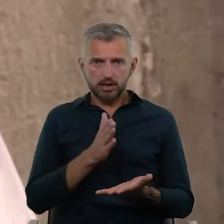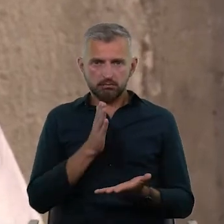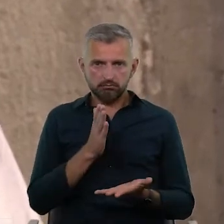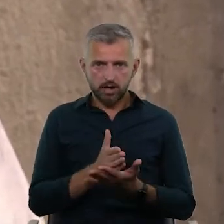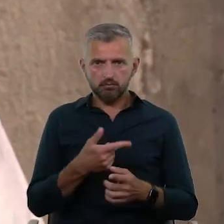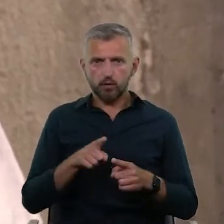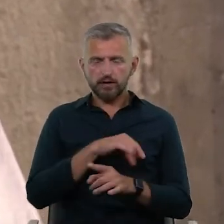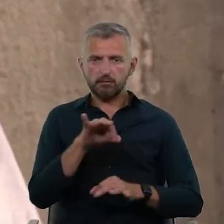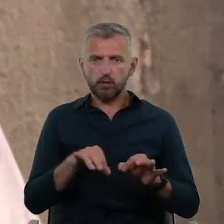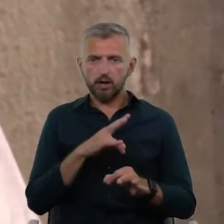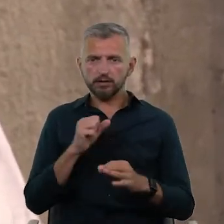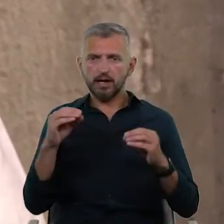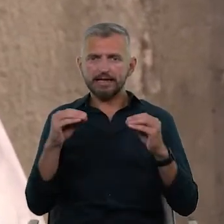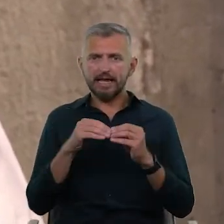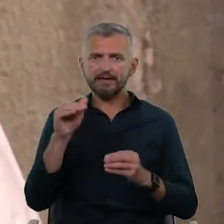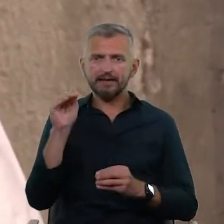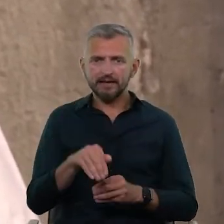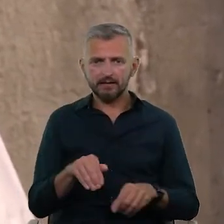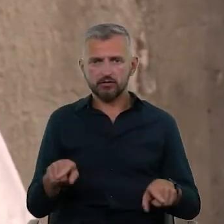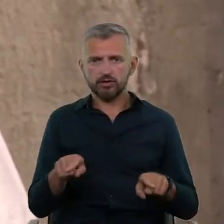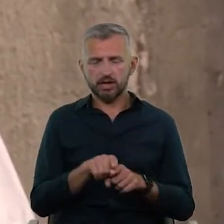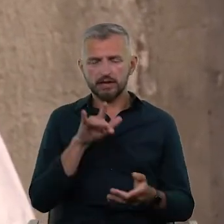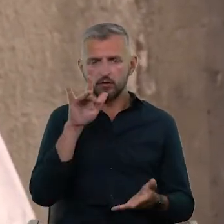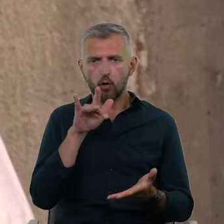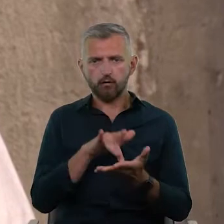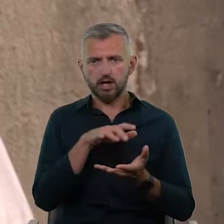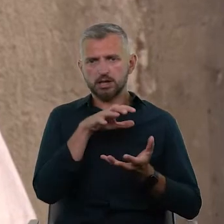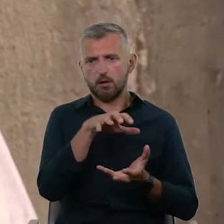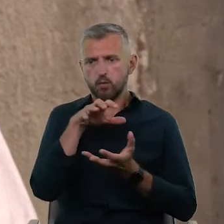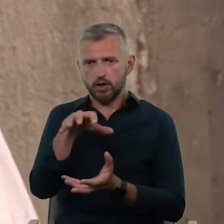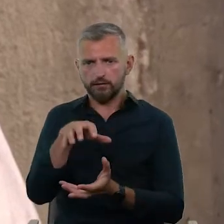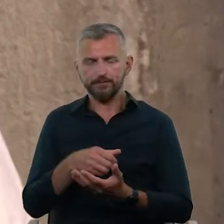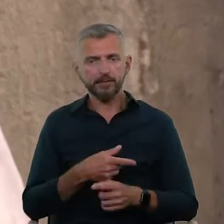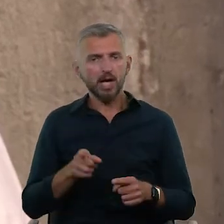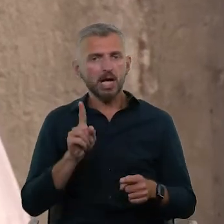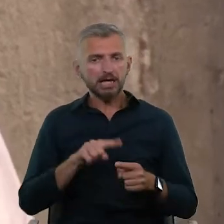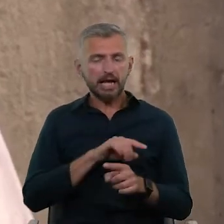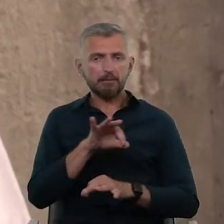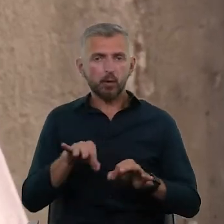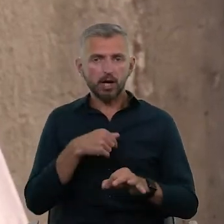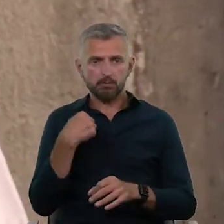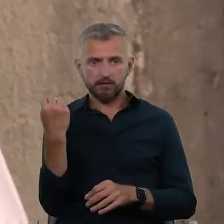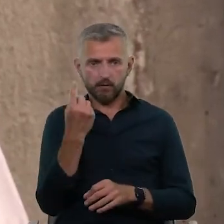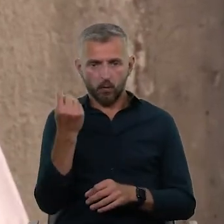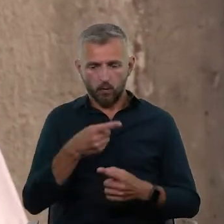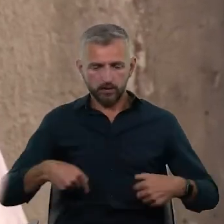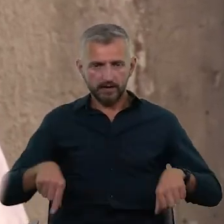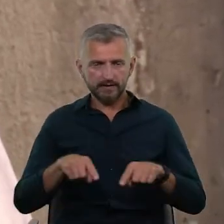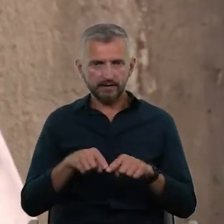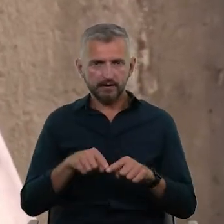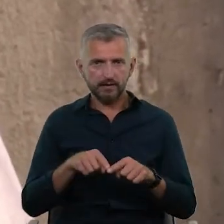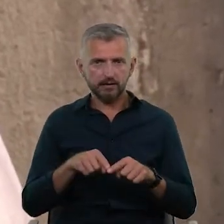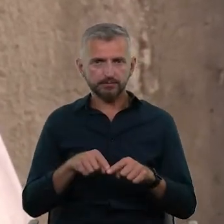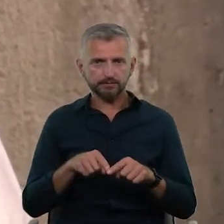цей проект на 10 тисяч таких цільових наборів. Цей проект ми в області є ще